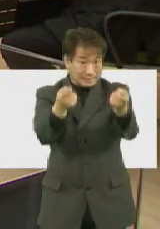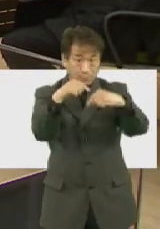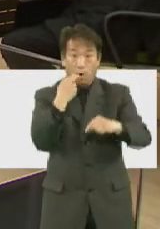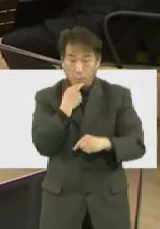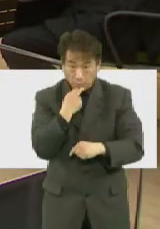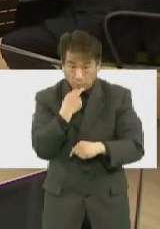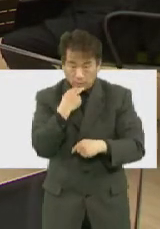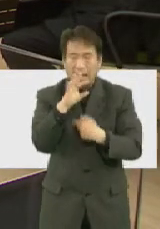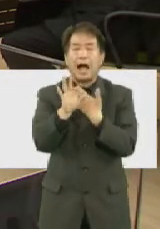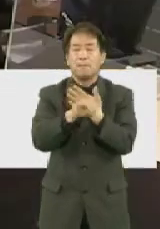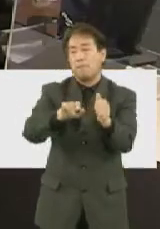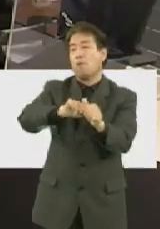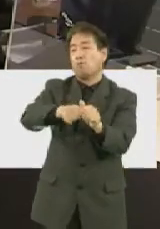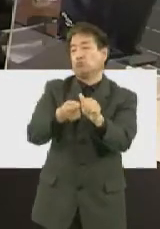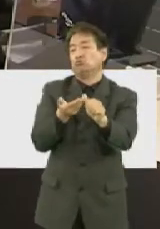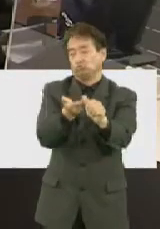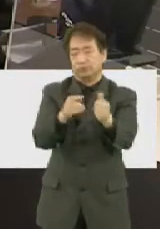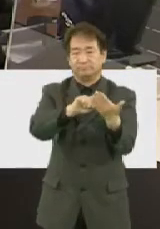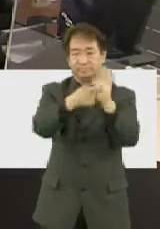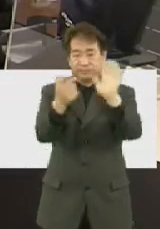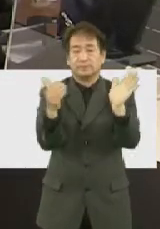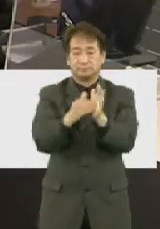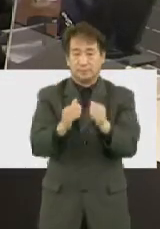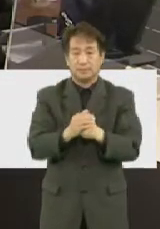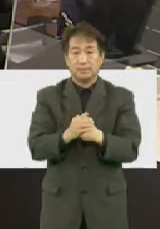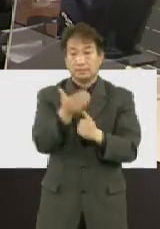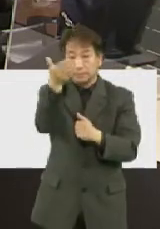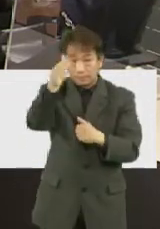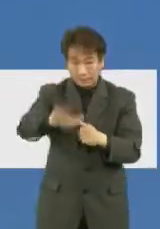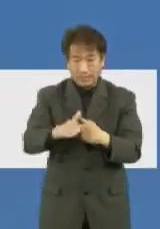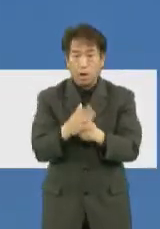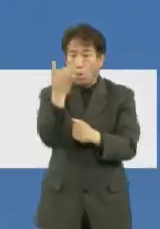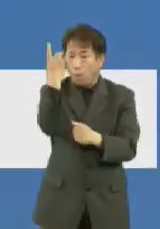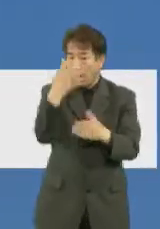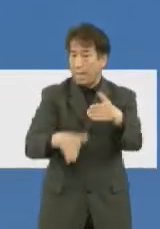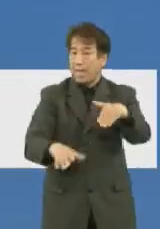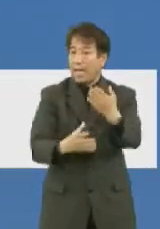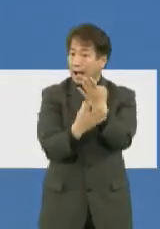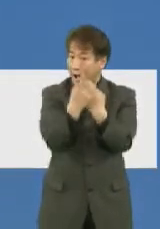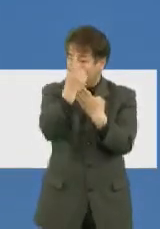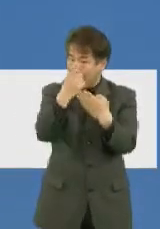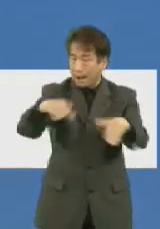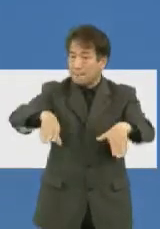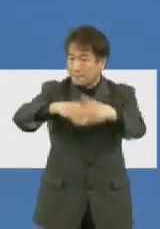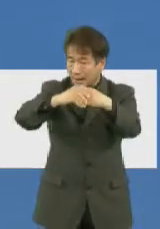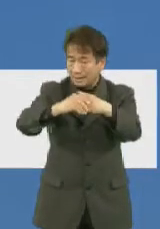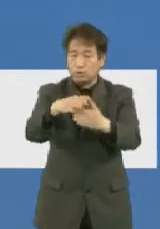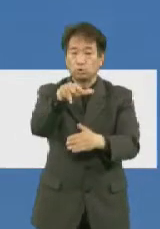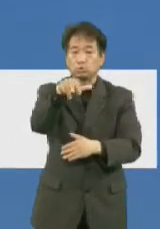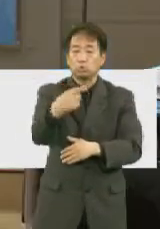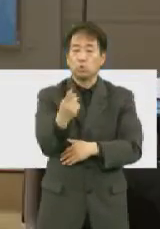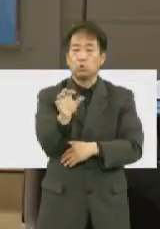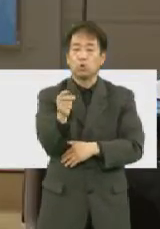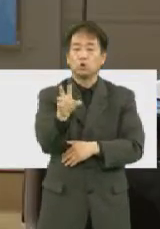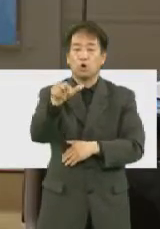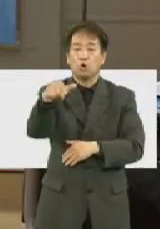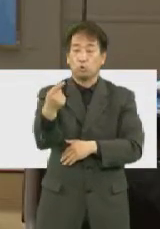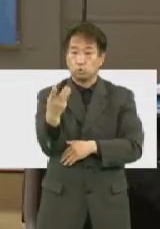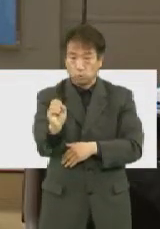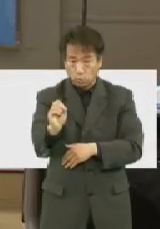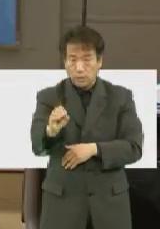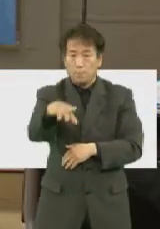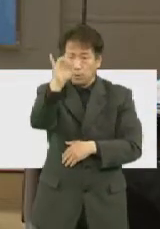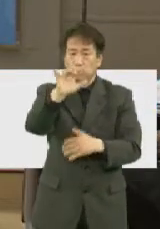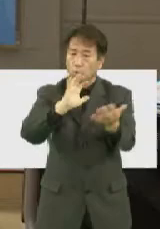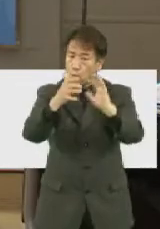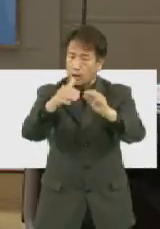후보에겐 벌칙을 적용하기로 했다고 밝혔습니다. 그러나 당초 단일화 협약에 참여했던 조영종 예비후보는 토론회가